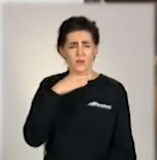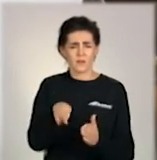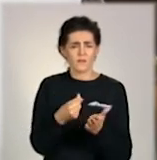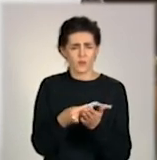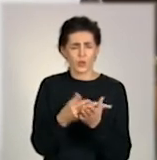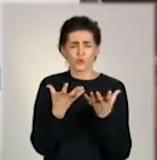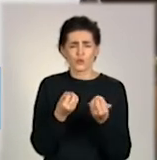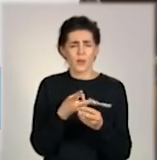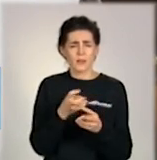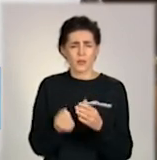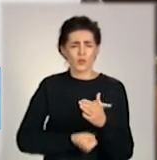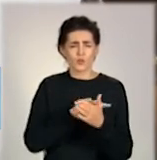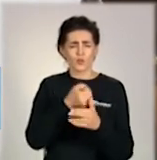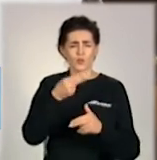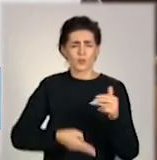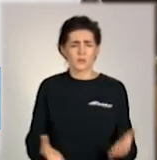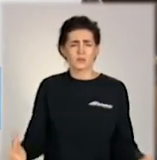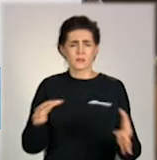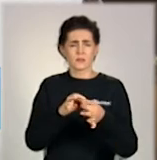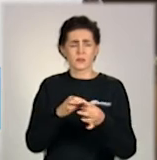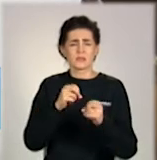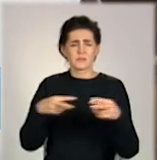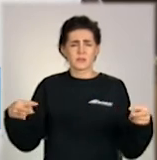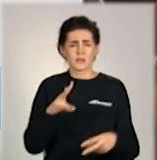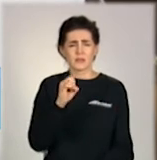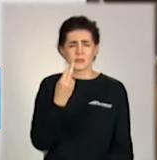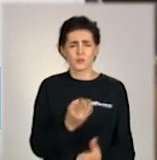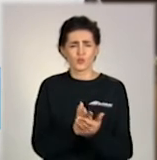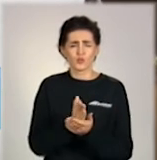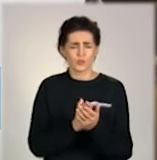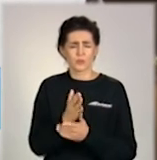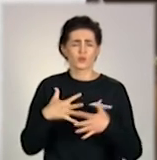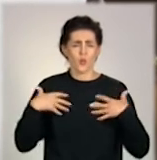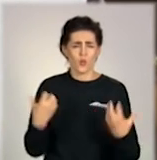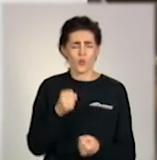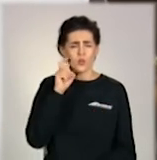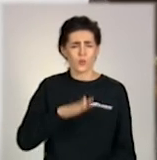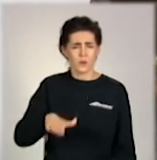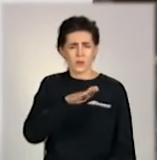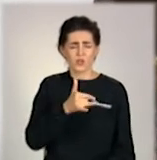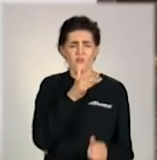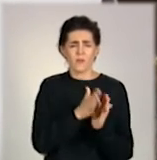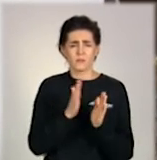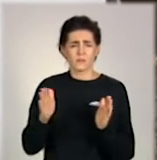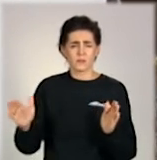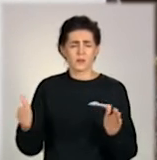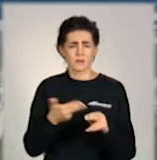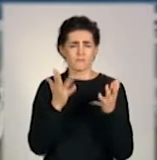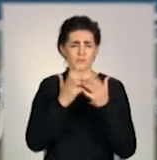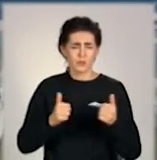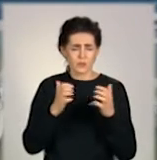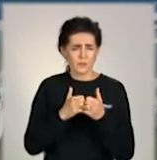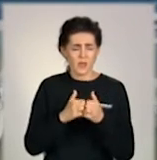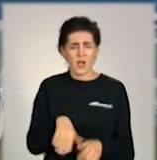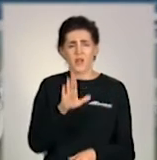заключені пакеты с Национальной службы здоровья Украины. Пока сейчас это все на этапе заключения и на этапе расчетов.